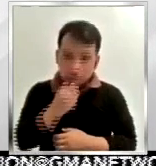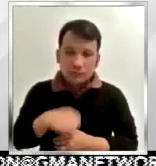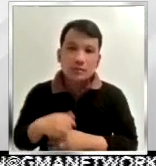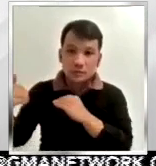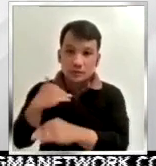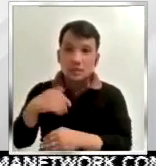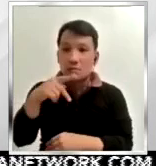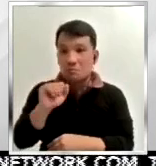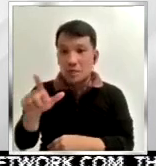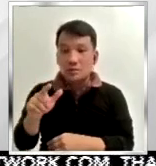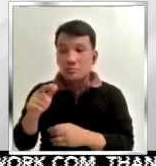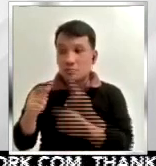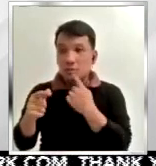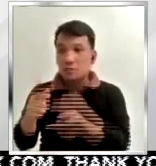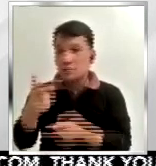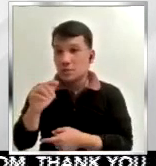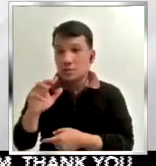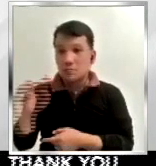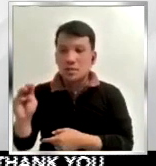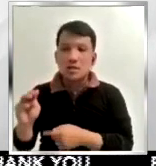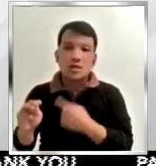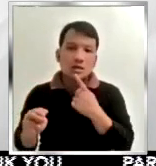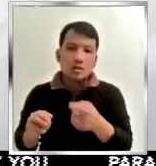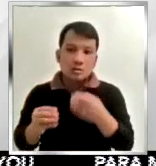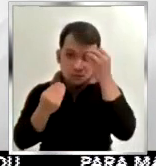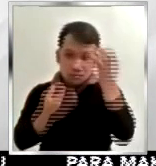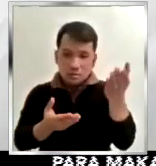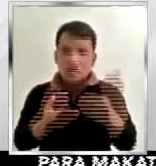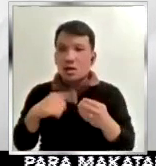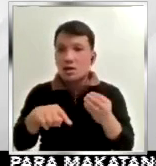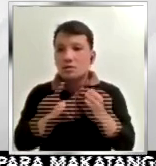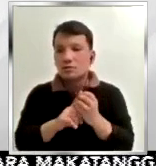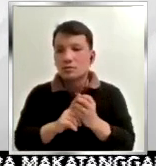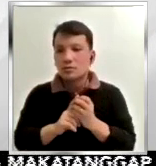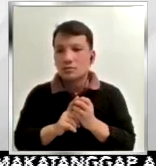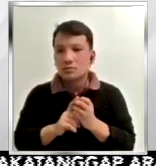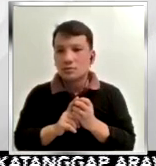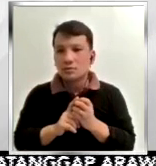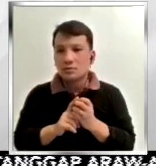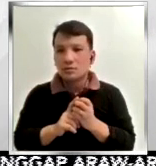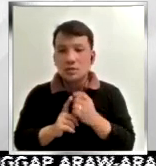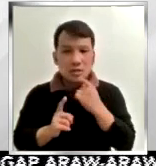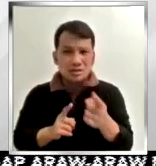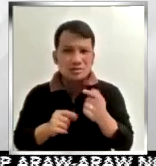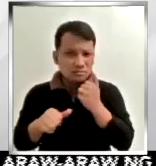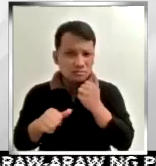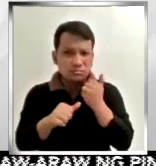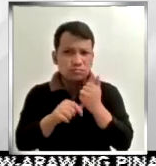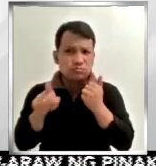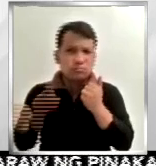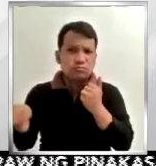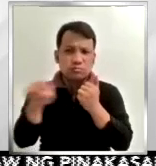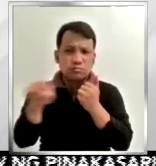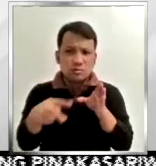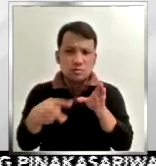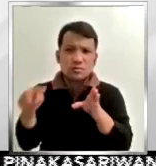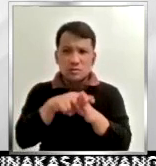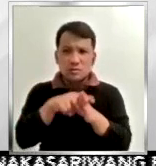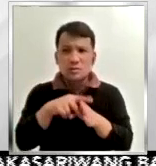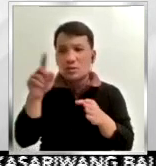ng assistance ang mga pasahero ng nakanselang flight. Naghahanap na sila ng replacement flight para sa mga stranded na